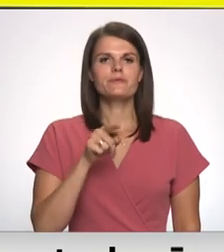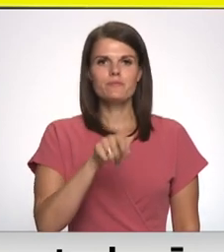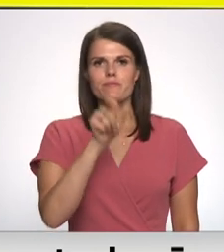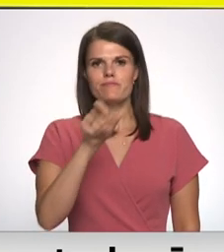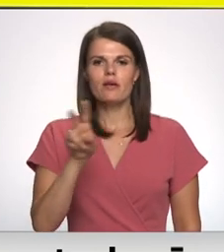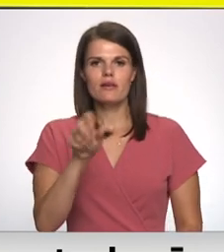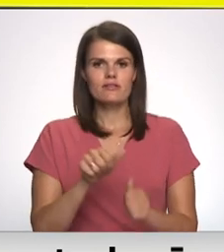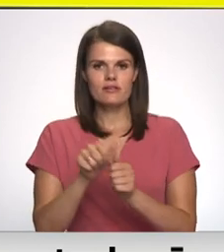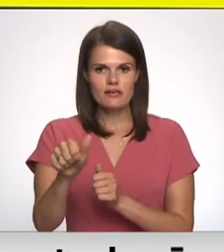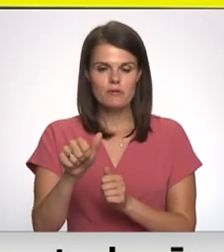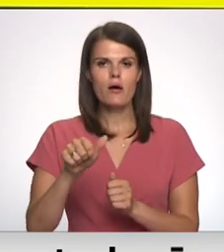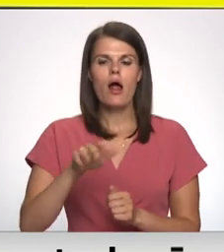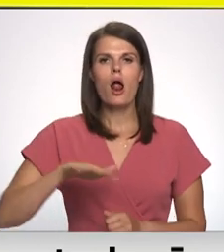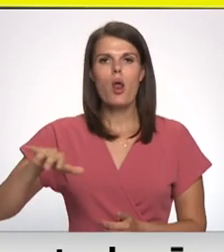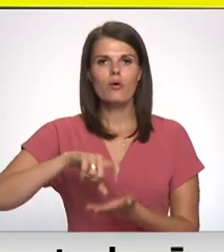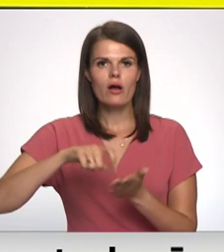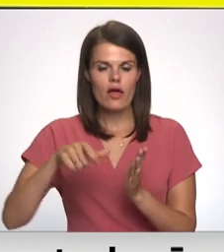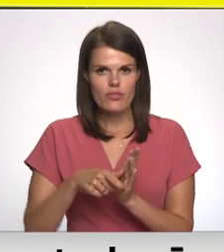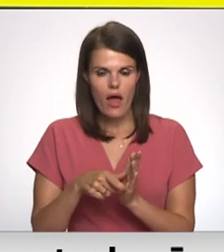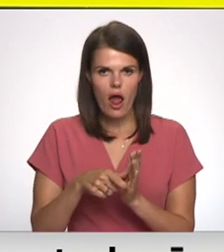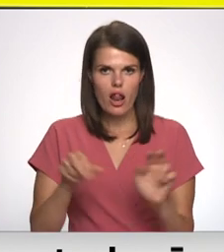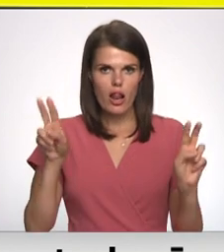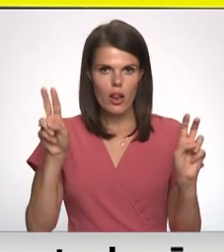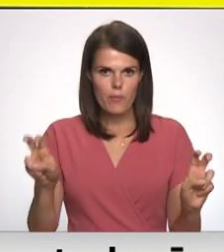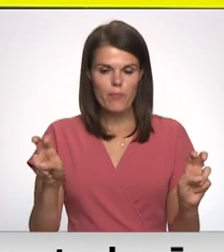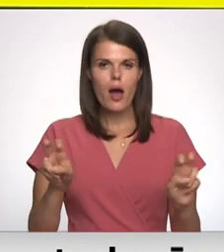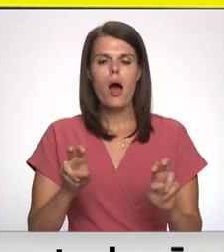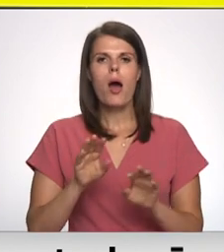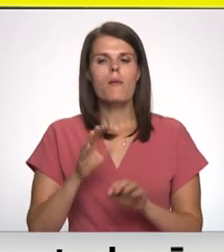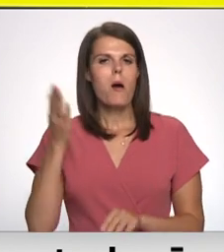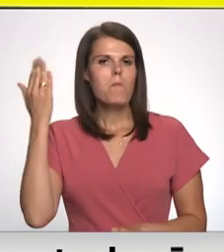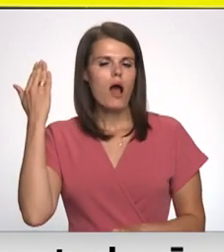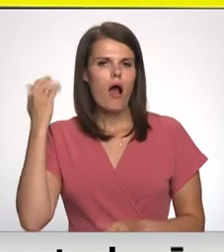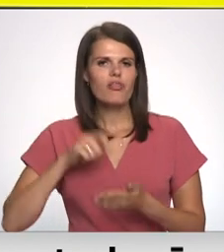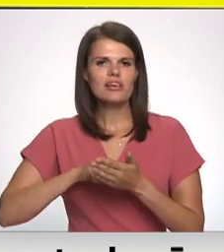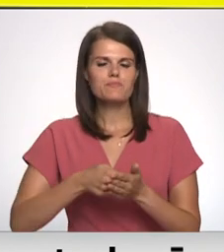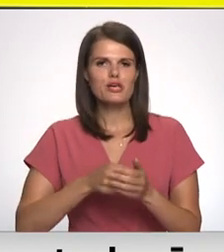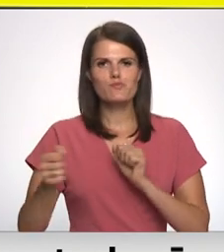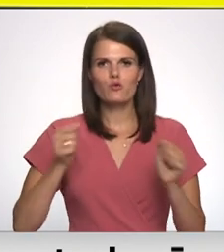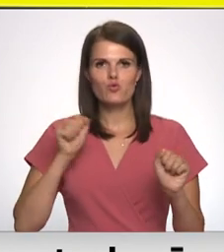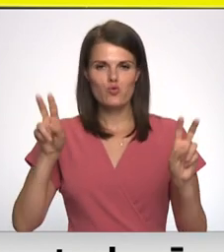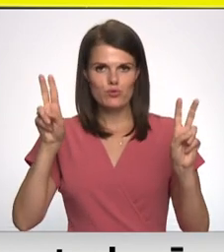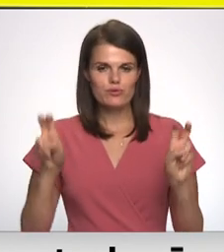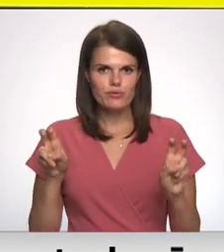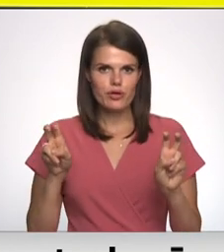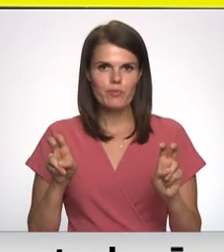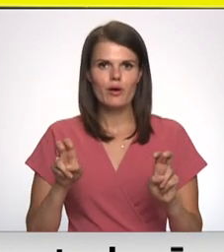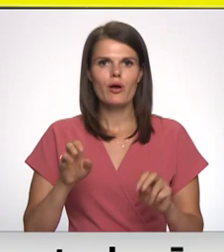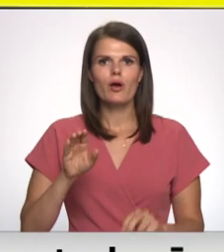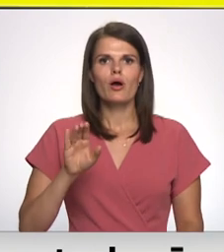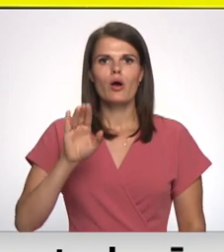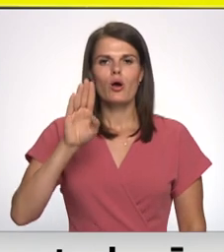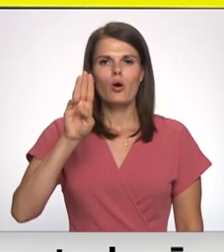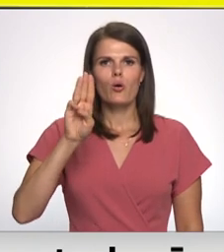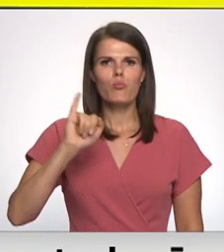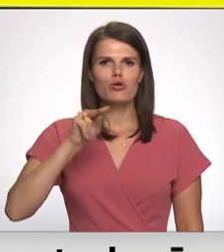izstādi Lauka telpa, Kristīna Krauzes Lucko un viņas izstāde Pagātnes piespiedu kustības, Elza Sīles izstāde Bidža ge ilk